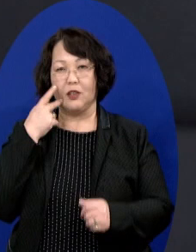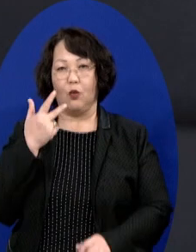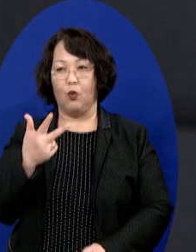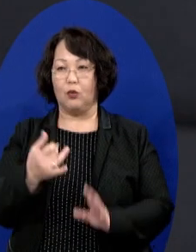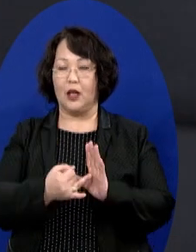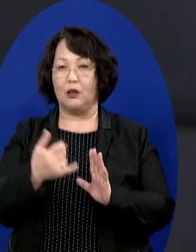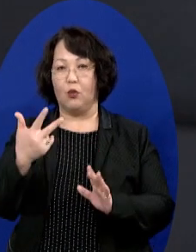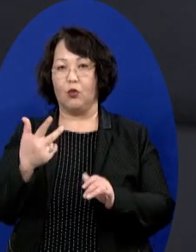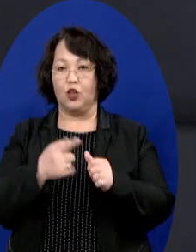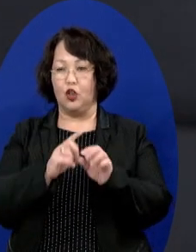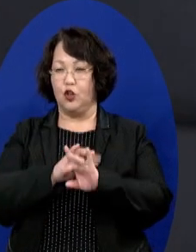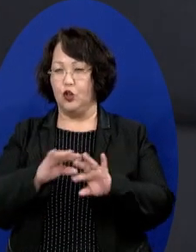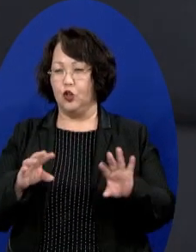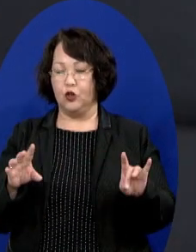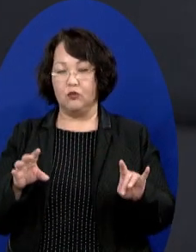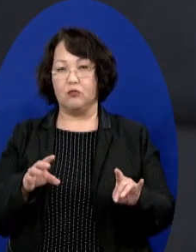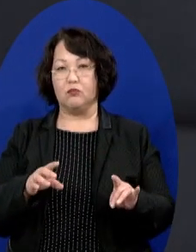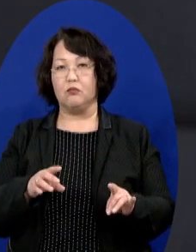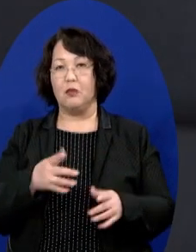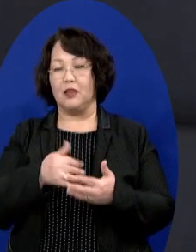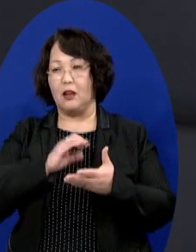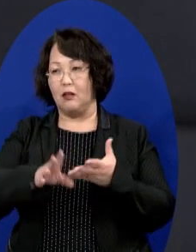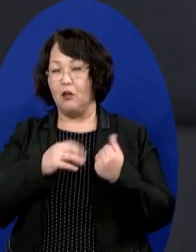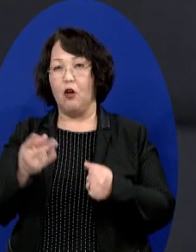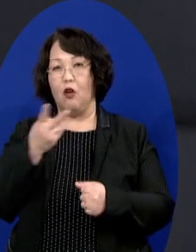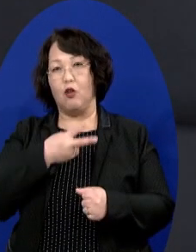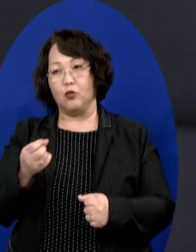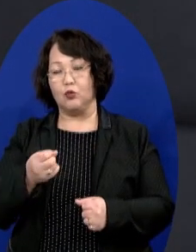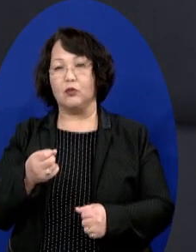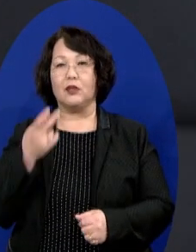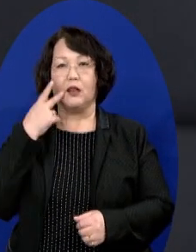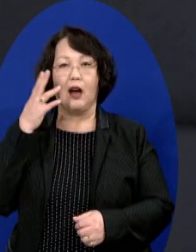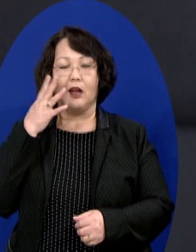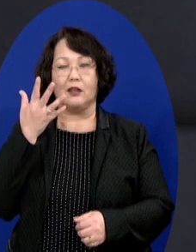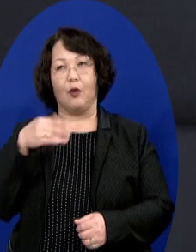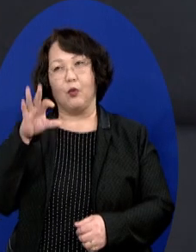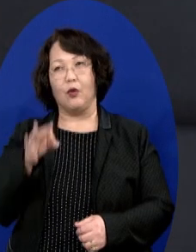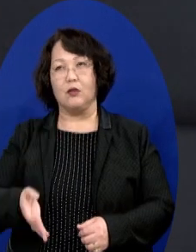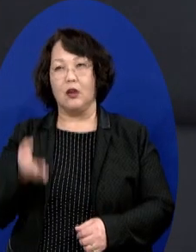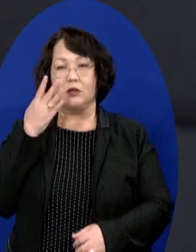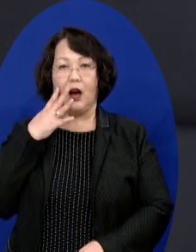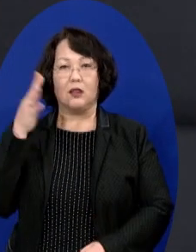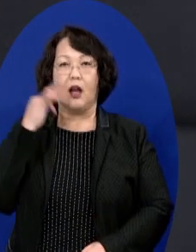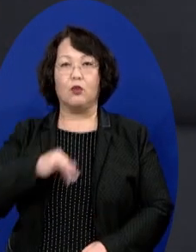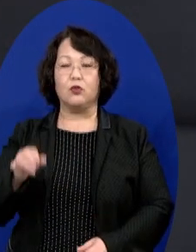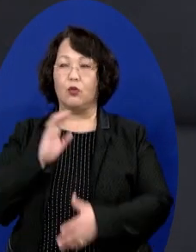орчим буюу одоо талаас илүү нь бол импортын бараа бүтээгдэхүүн байдаг. За энэ импортын бараа бүтээгдэхүүний үнийн өсөлт бол энэ